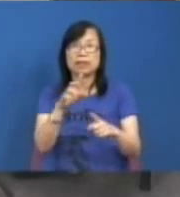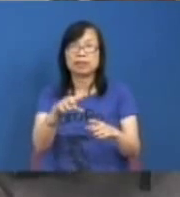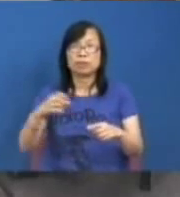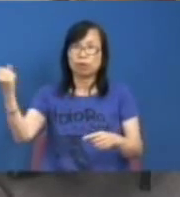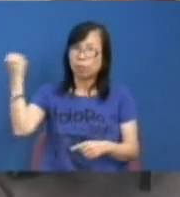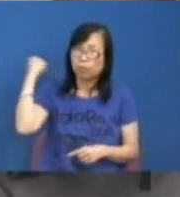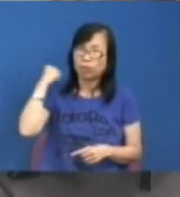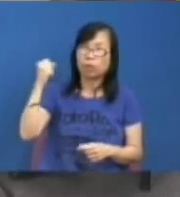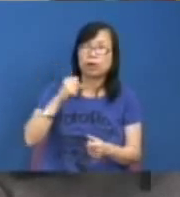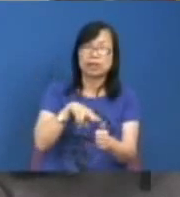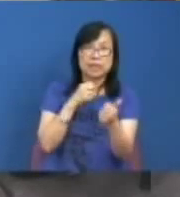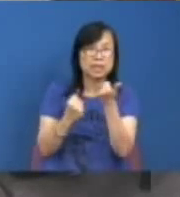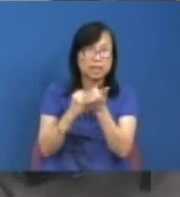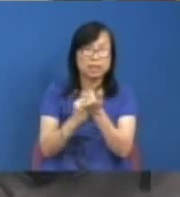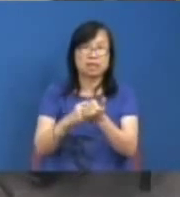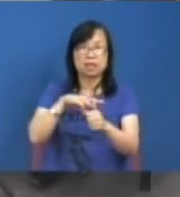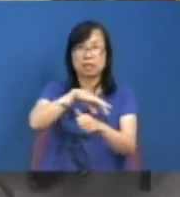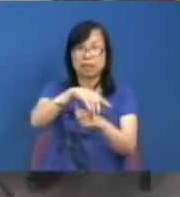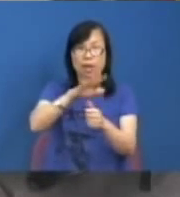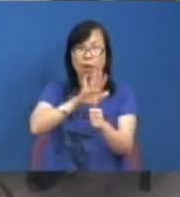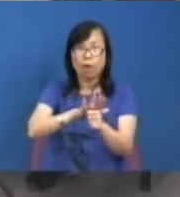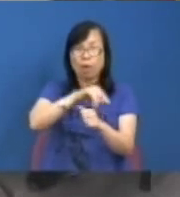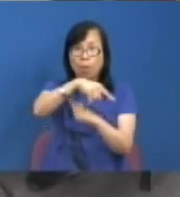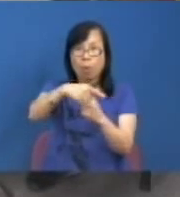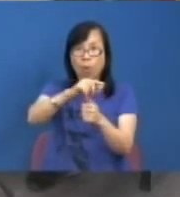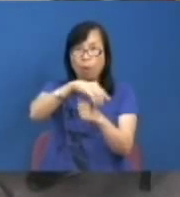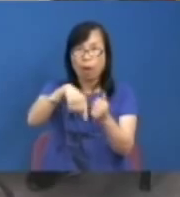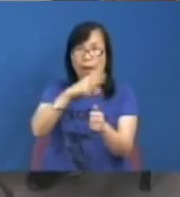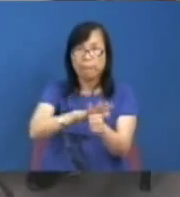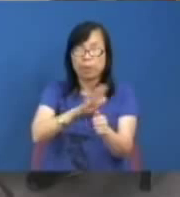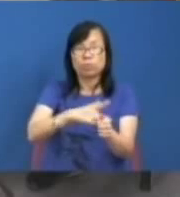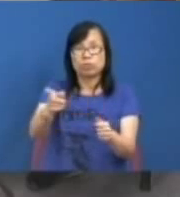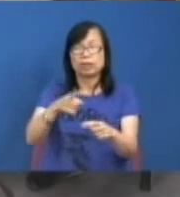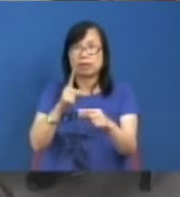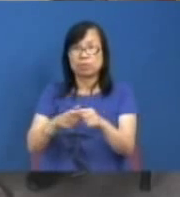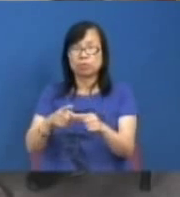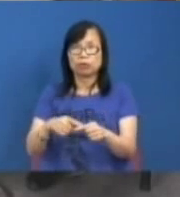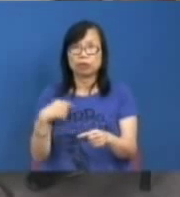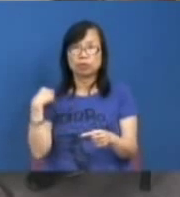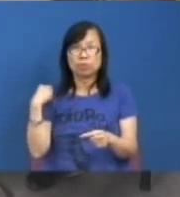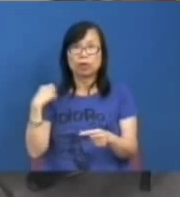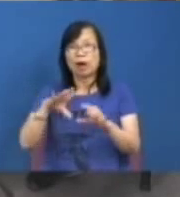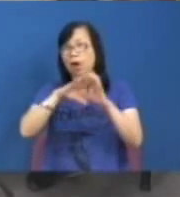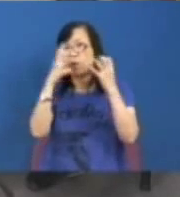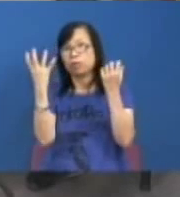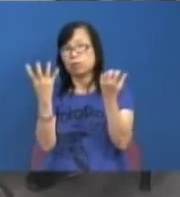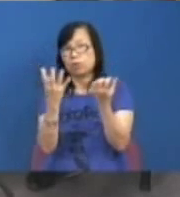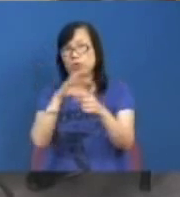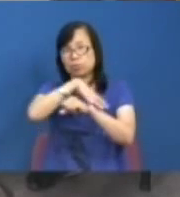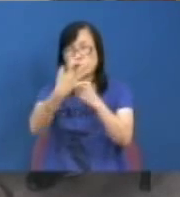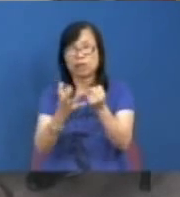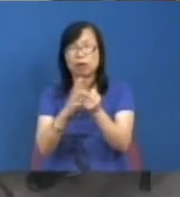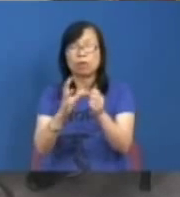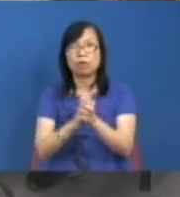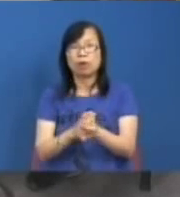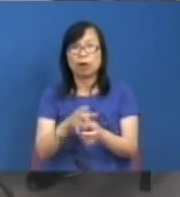積極支持環保。大家都慳多啲節水，其實咧，真係中國全球啊，係講緊仲有咧，好